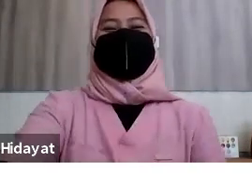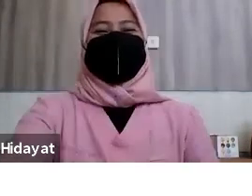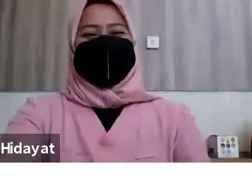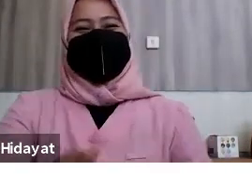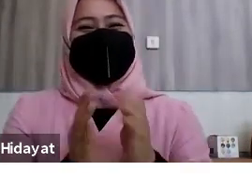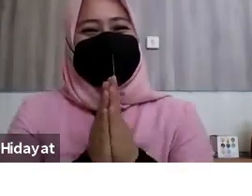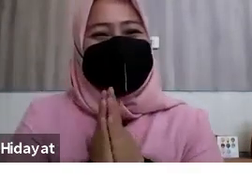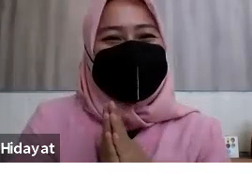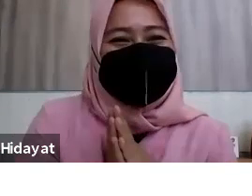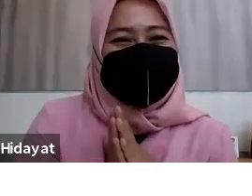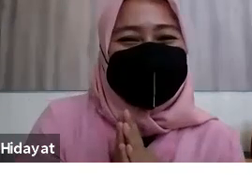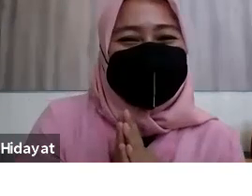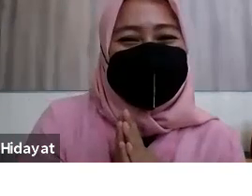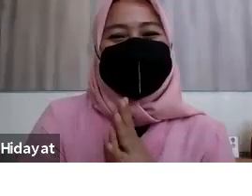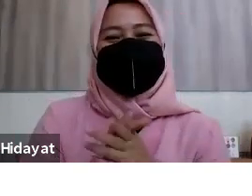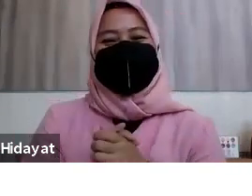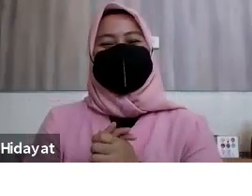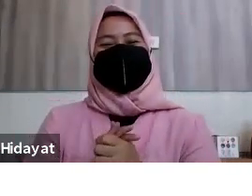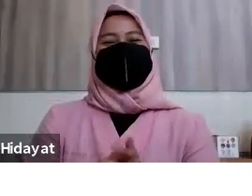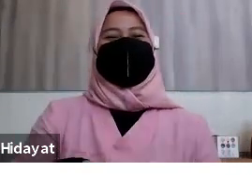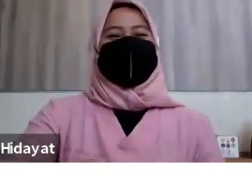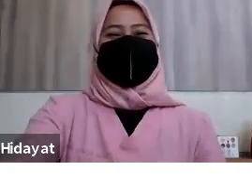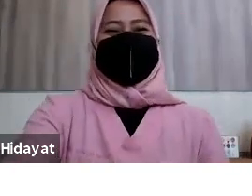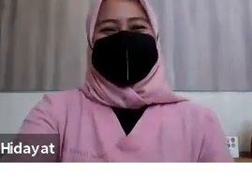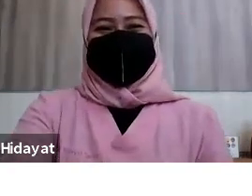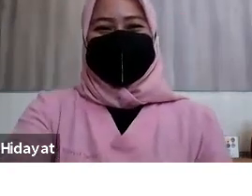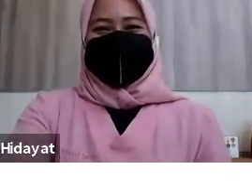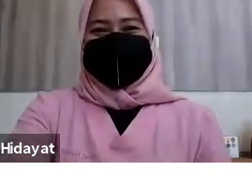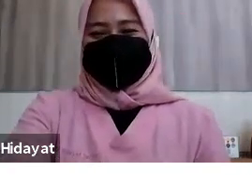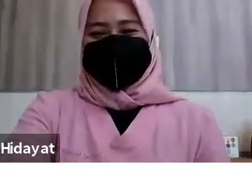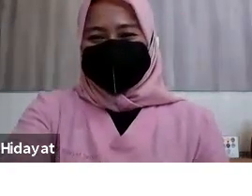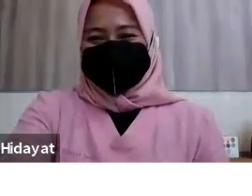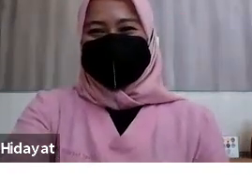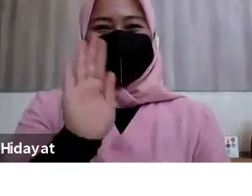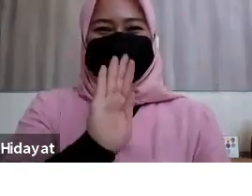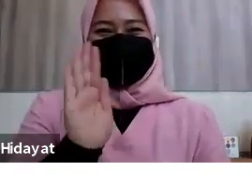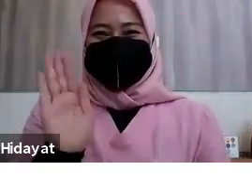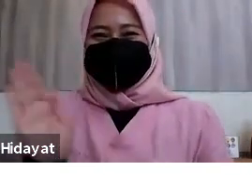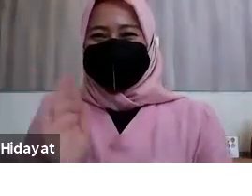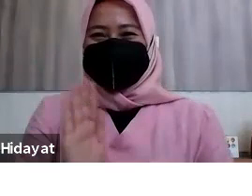saya izin live ya. dokter.